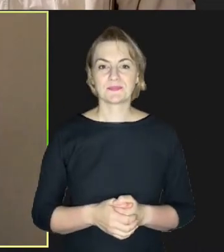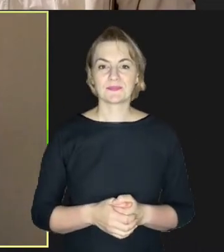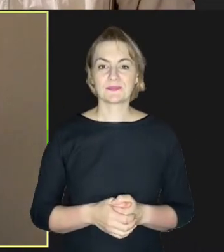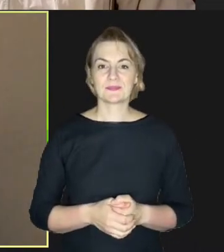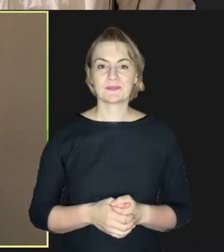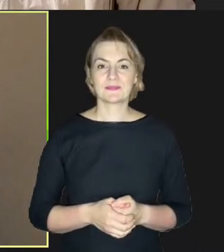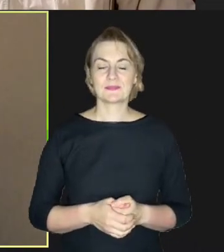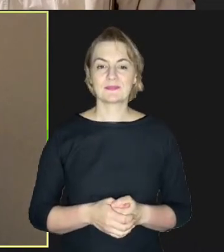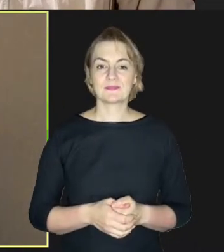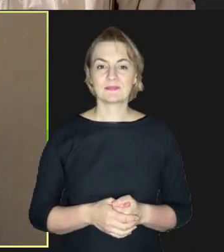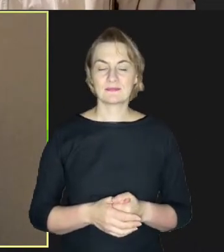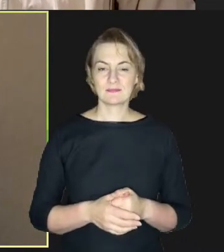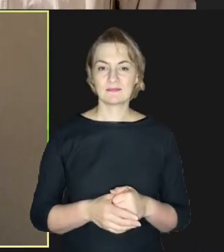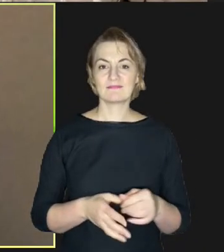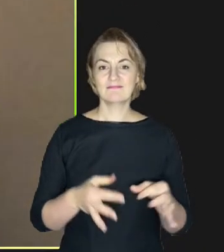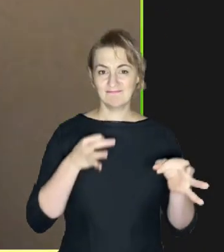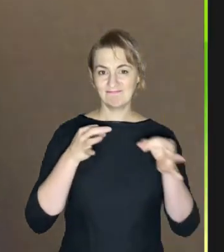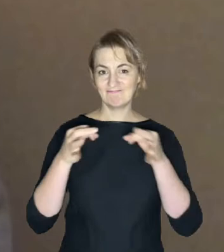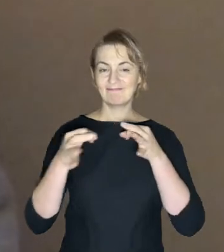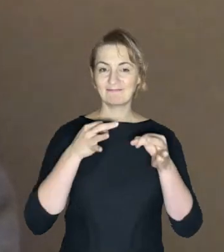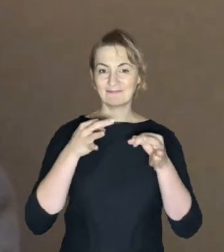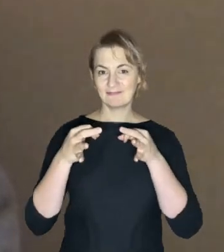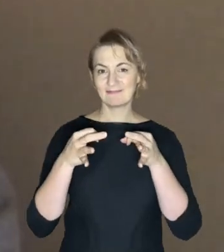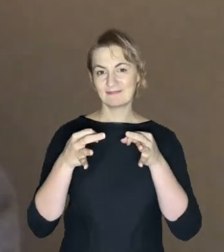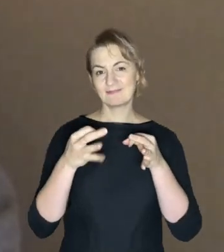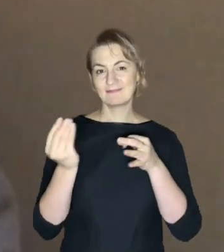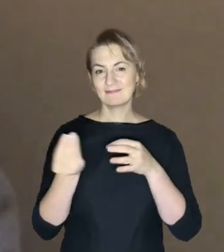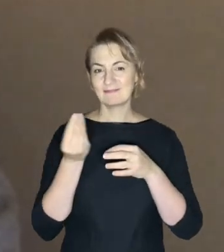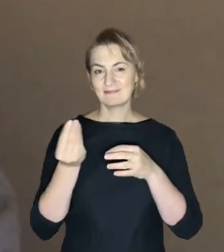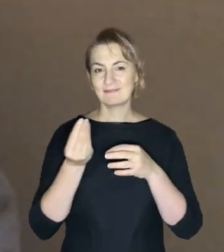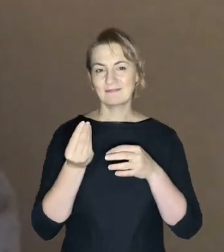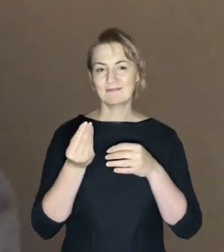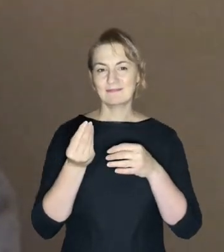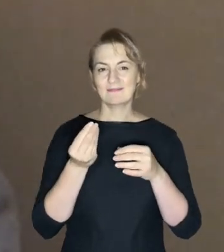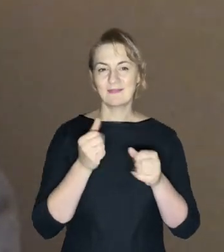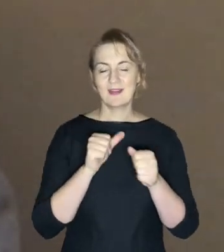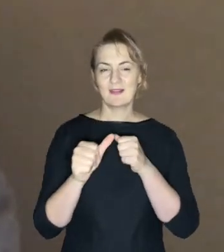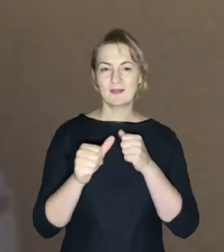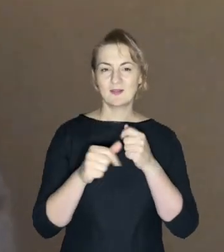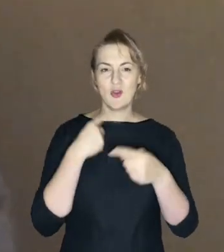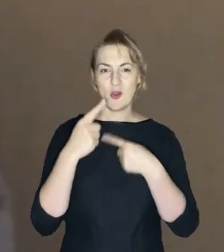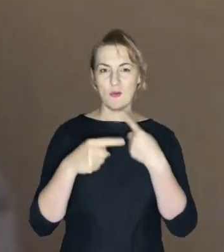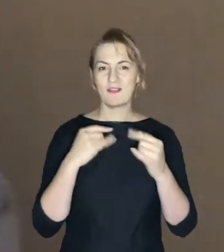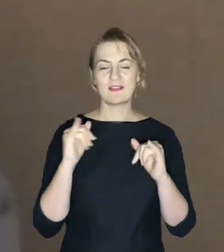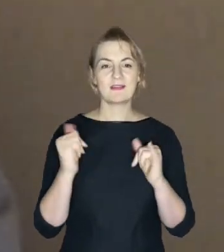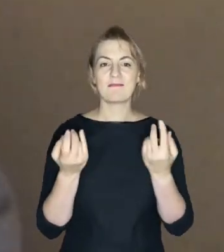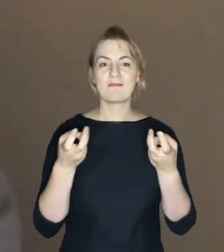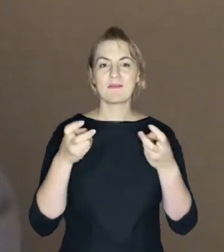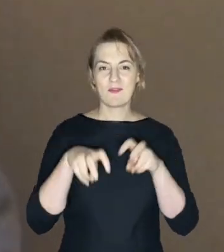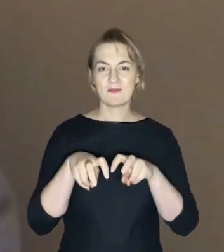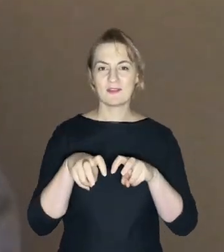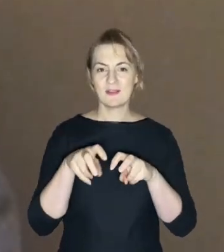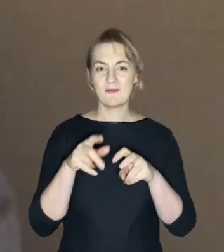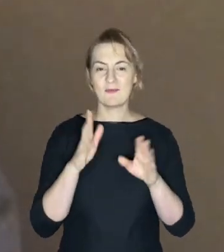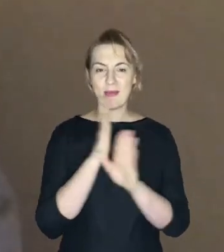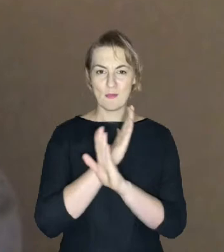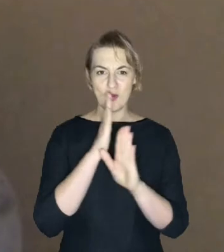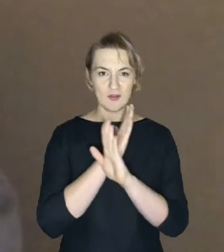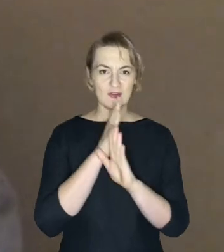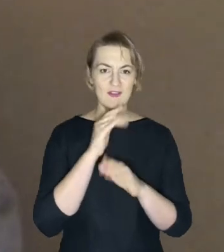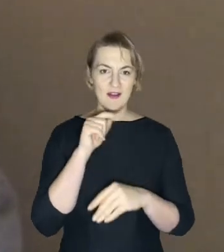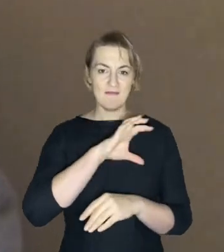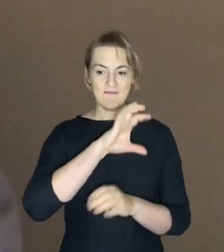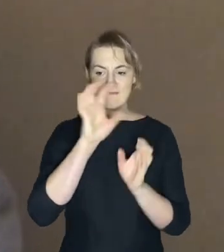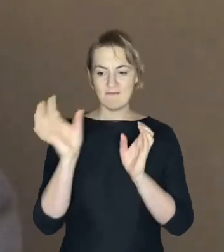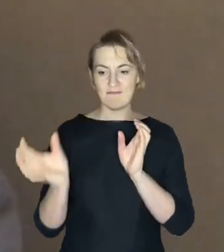A historycznie, no to można jeszcze, prawda, długą opowieść tworzyć, jak powstała w ogóle ta atmosfera, w